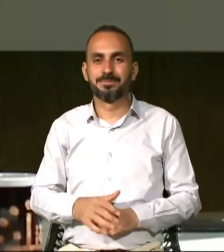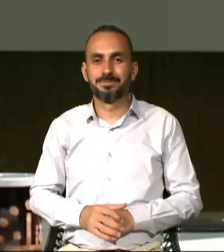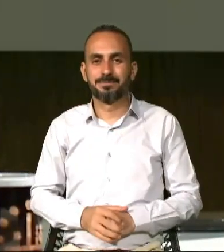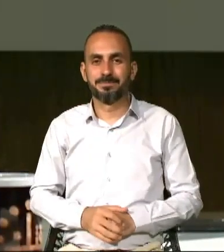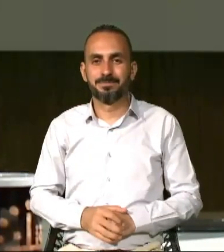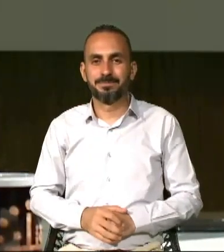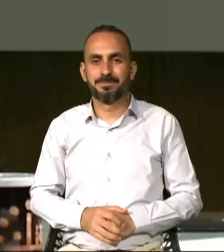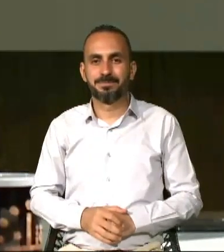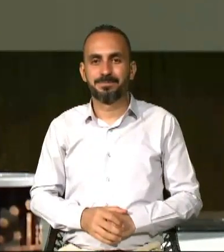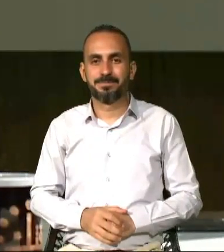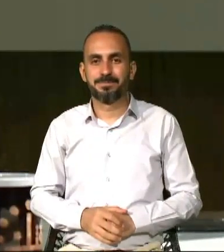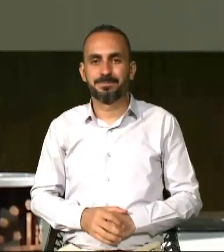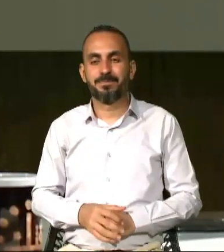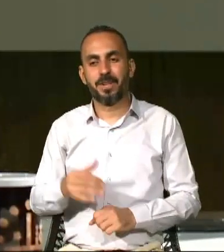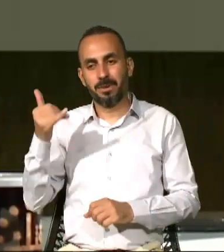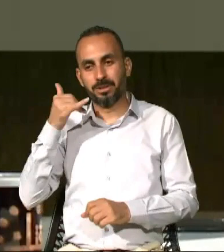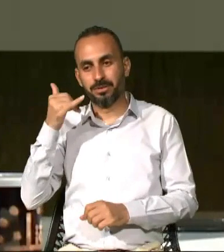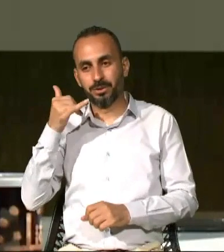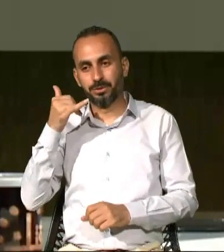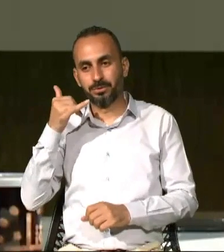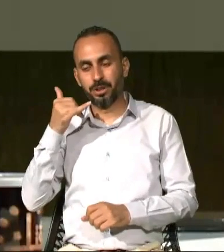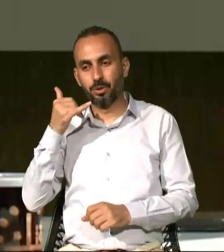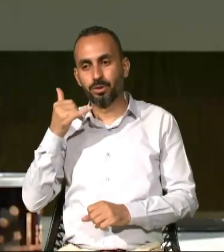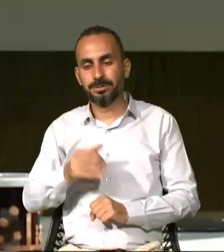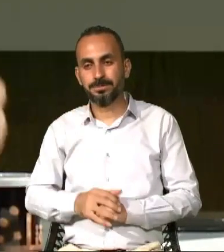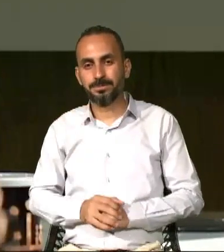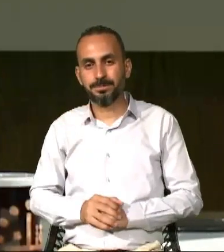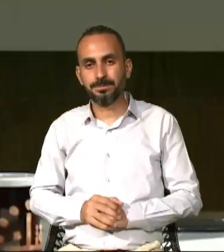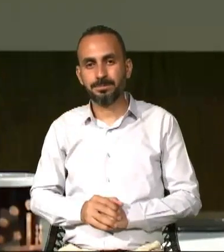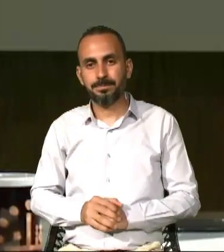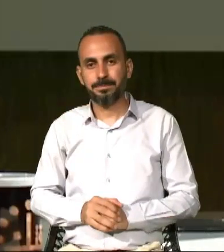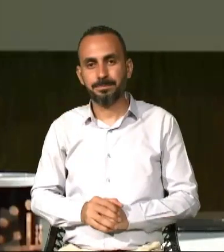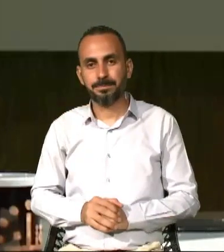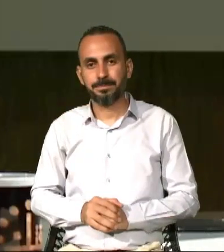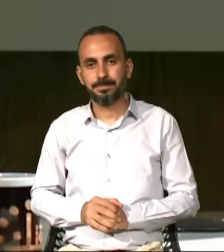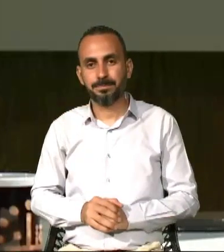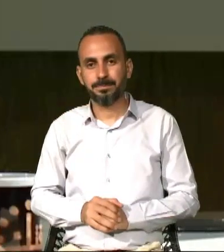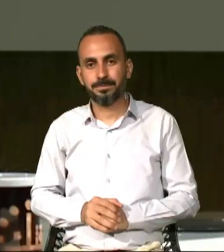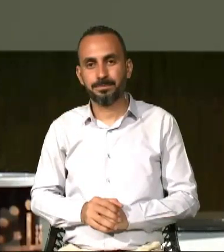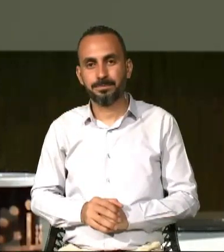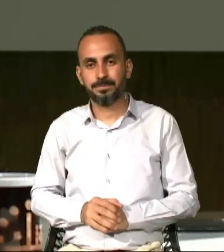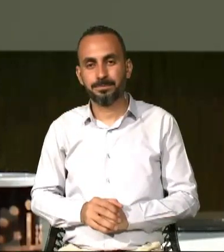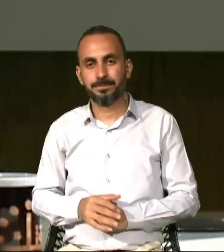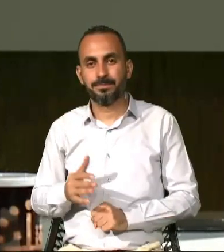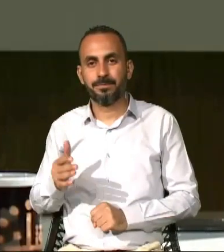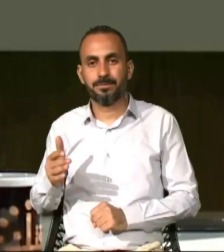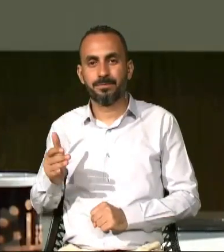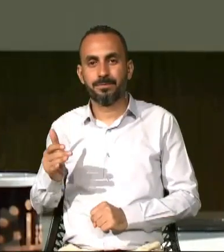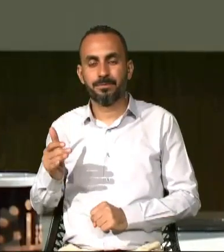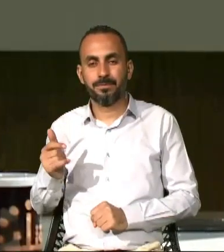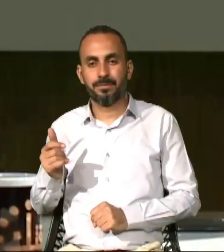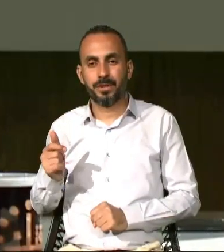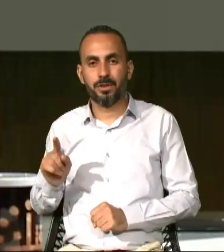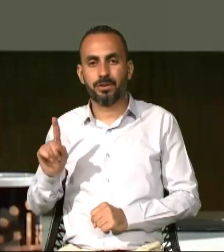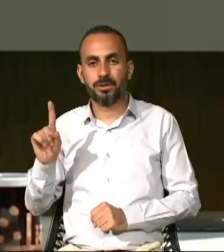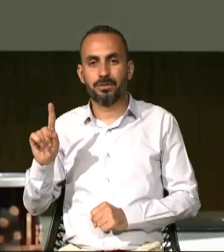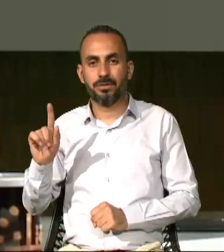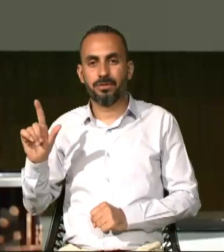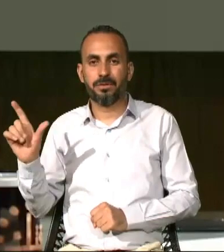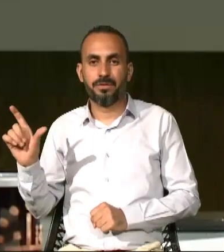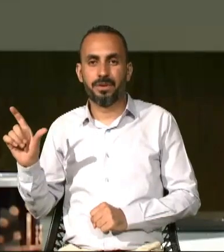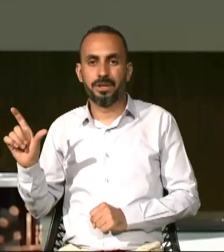حلو يا سيدي. الو. ايوه ناخد تليفون. الو. الاخت فريال، اهلا وسهلا بحضرتك،